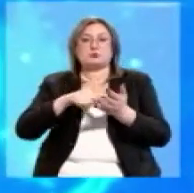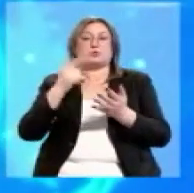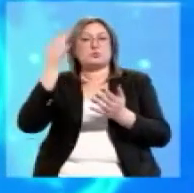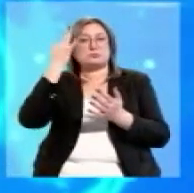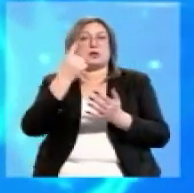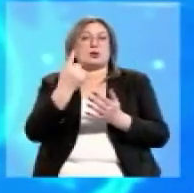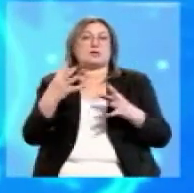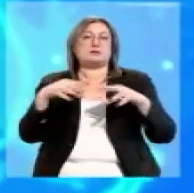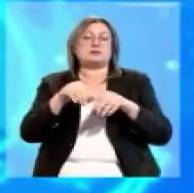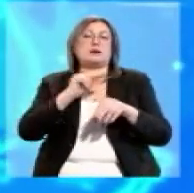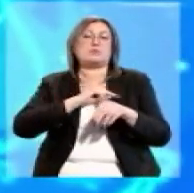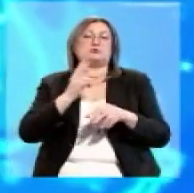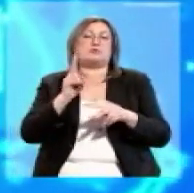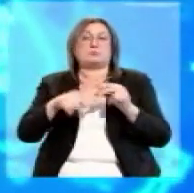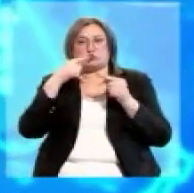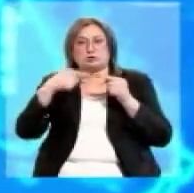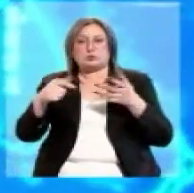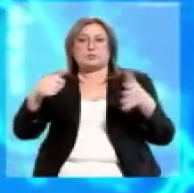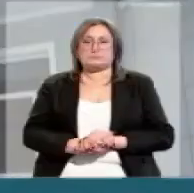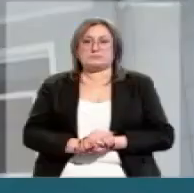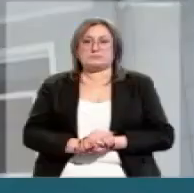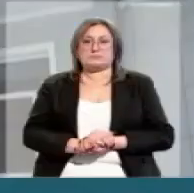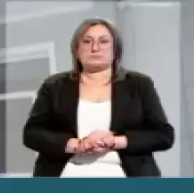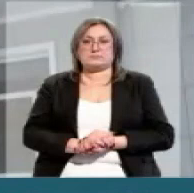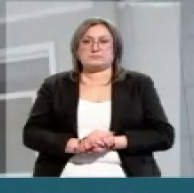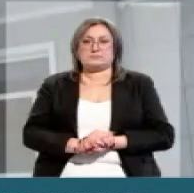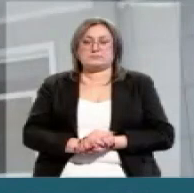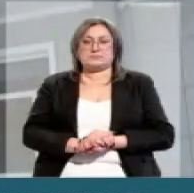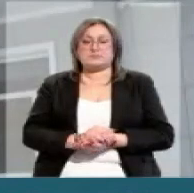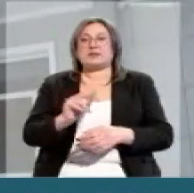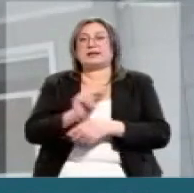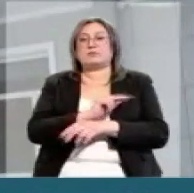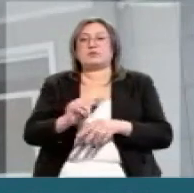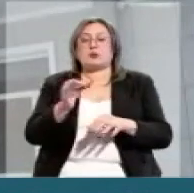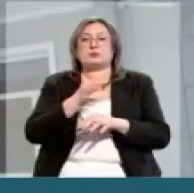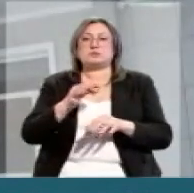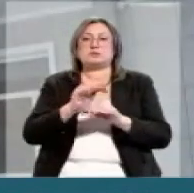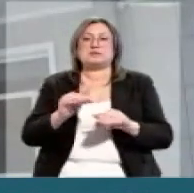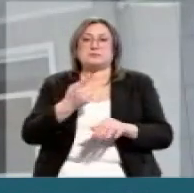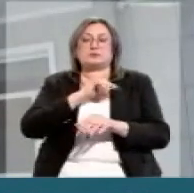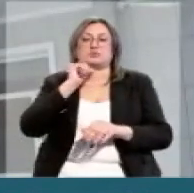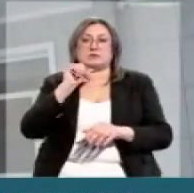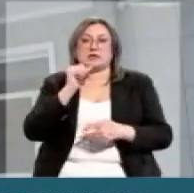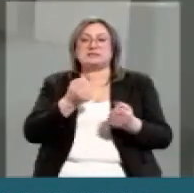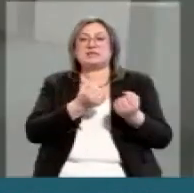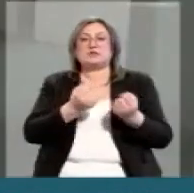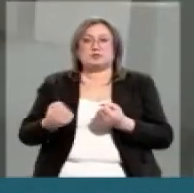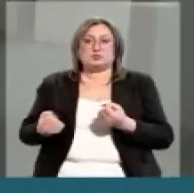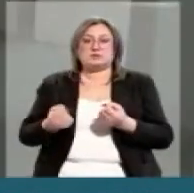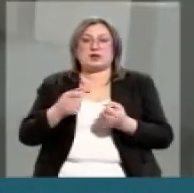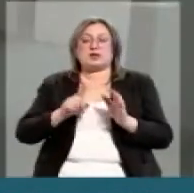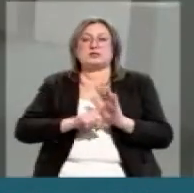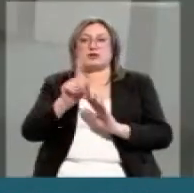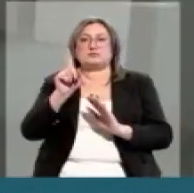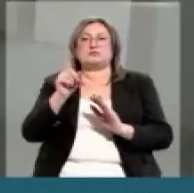– работу надо завершить в ближайшие полгода. Ремонт детской областной больницы Кустаная затянулся. Его